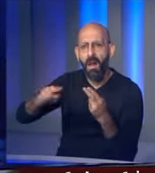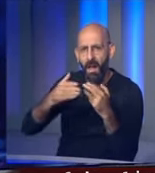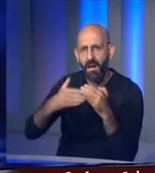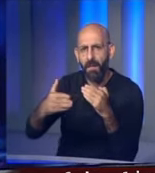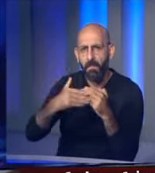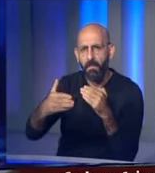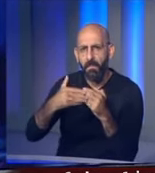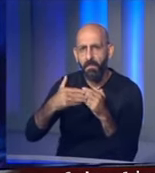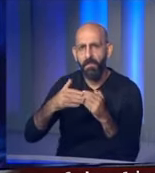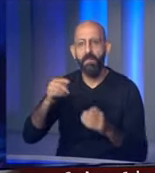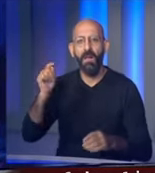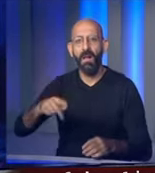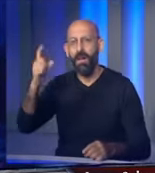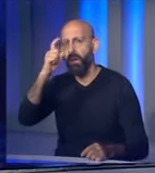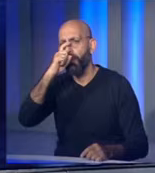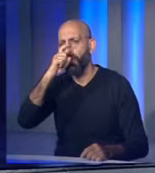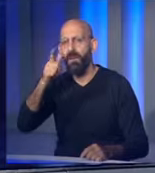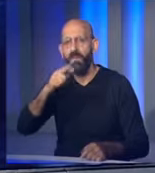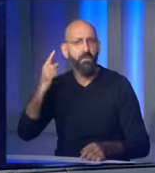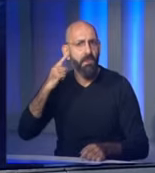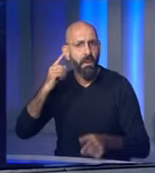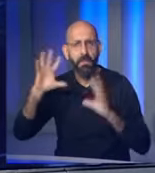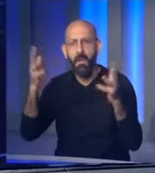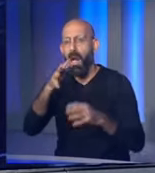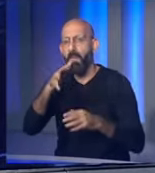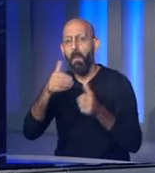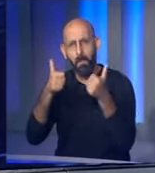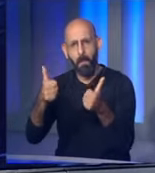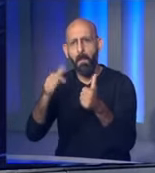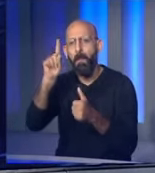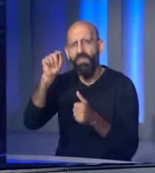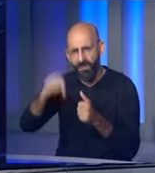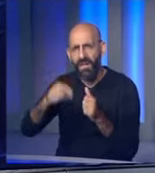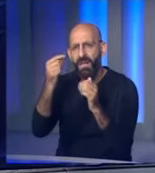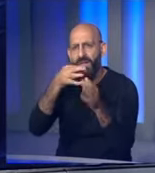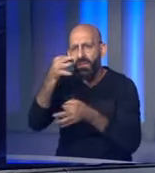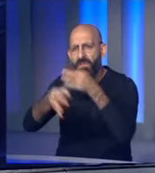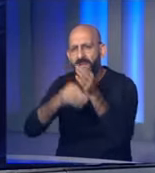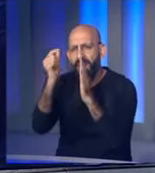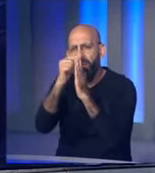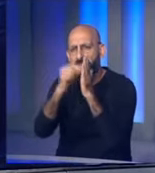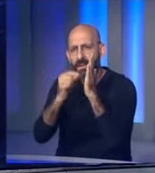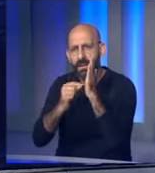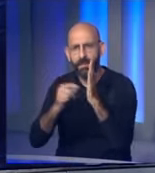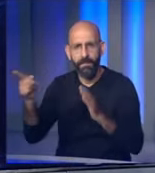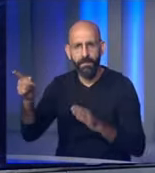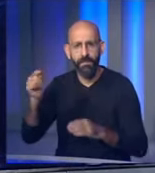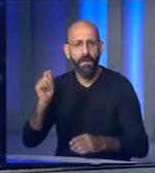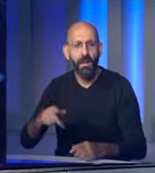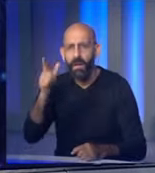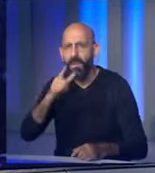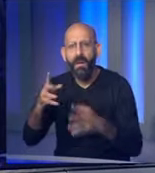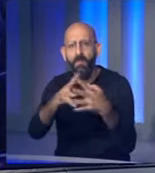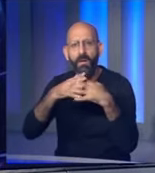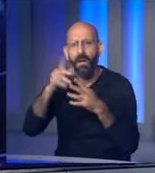قريبا من ايدينا والنافذه مفتوحه الان بري يقول ان الوضع جيد مبدئيا ما تبقى لانجازه هو بعض